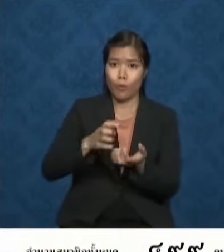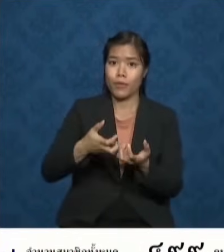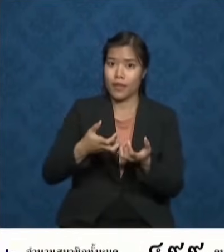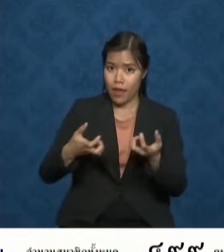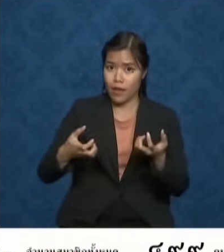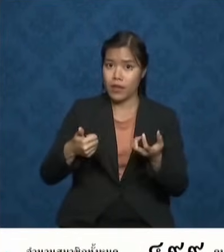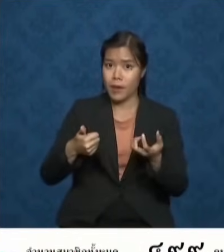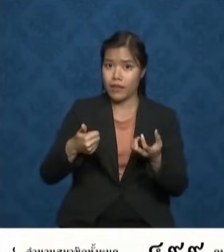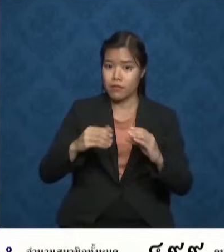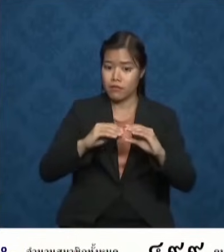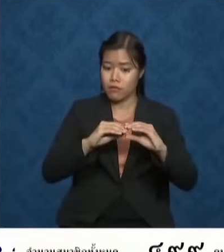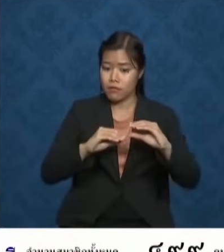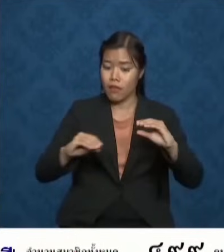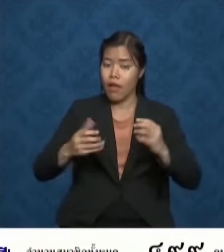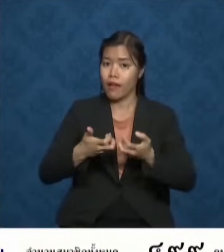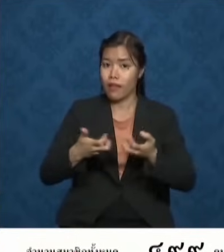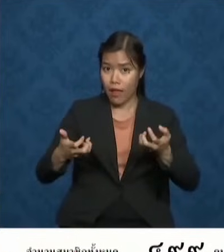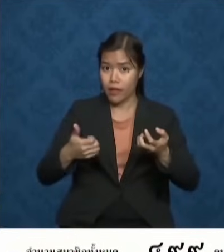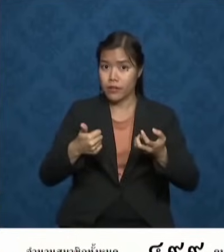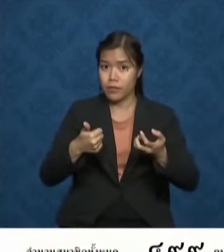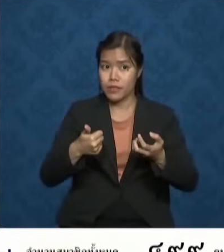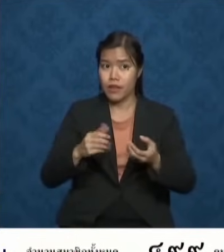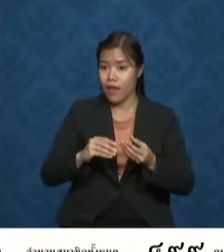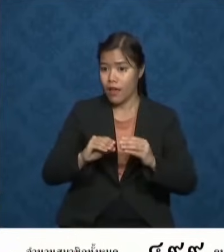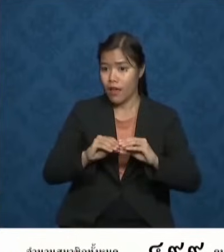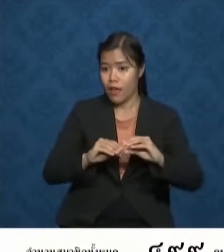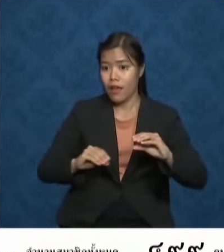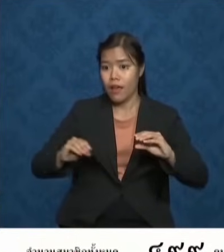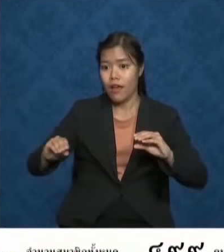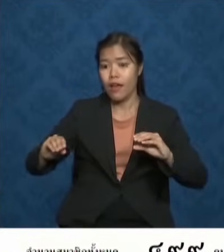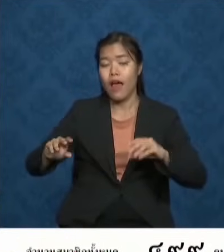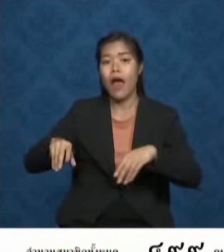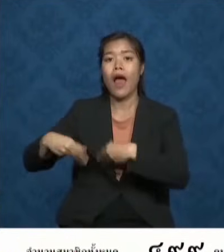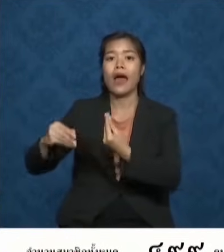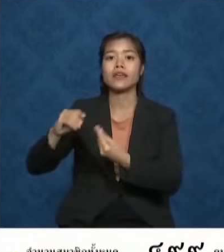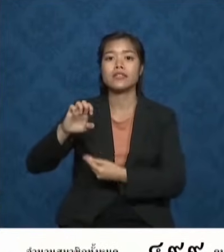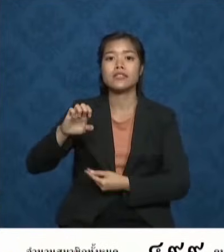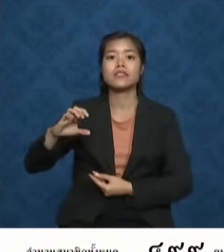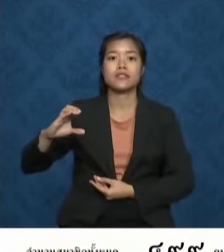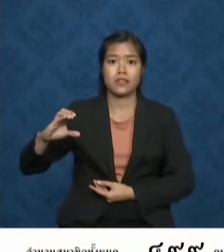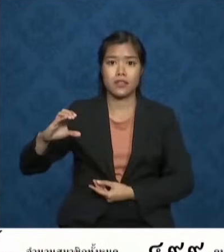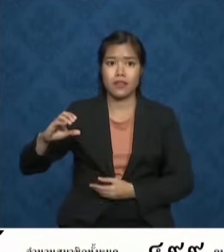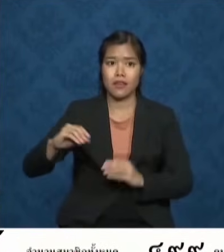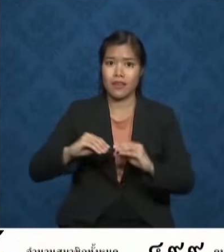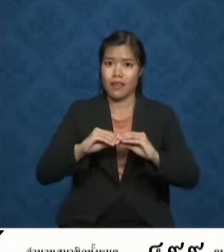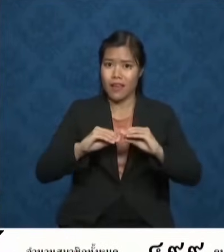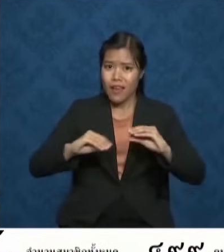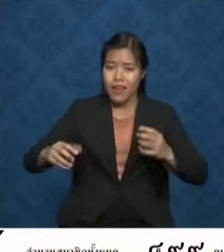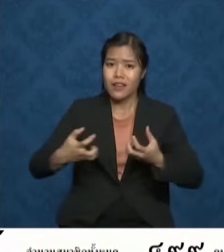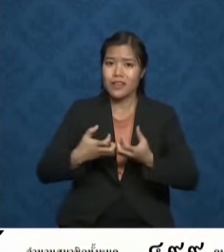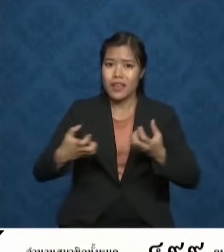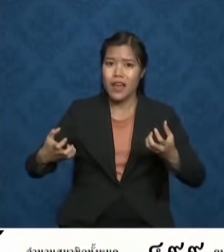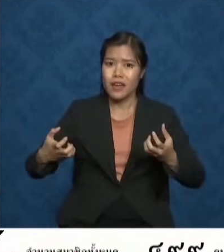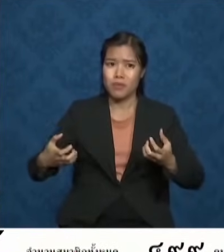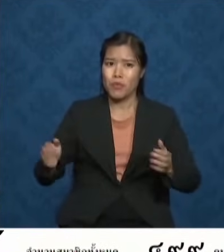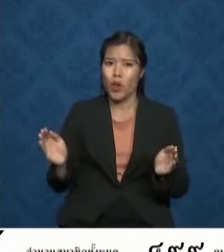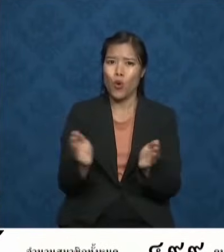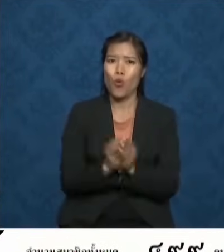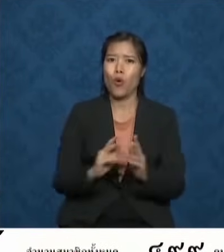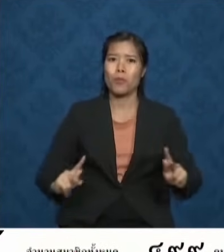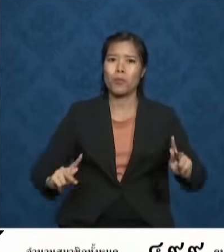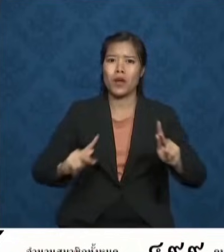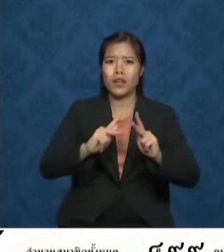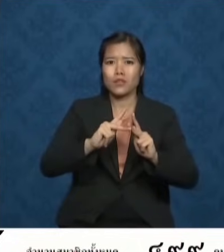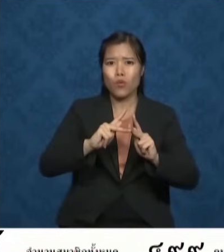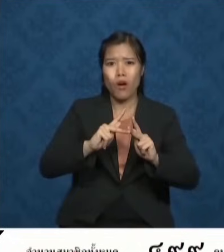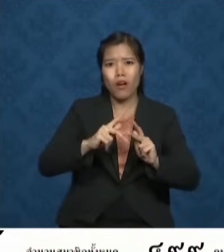ให้ได้ไหมงบที่เราขอไปให้ EC นี่แยกอย่ามานับรวมกับกระทรวงสิพอมานับรวมปั๊บพวกผมก็มันก็ป่องป่องก็โ